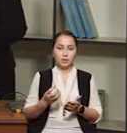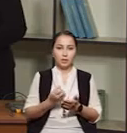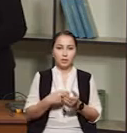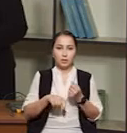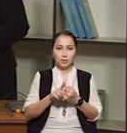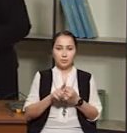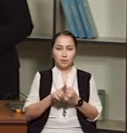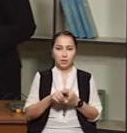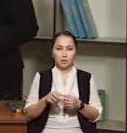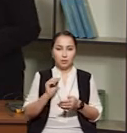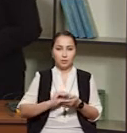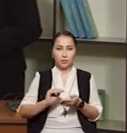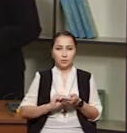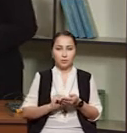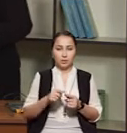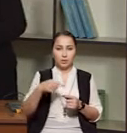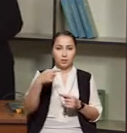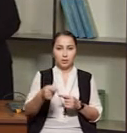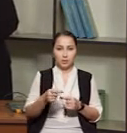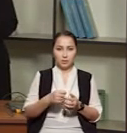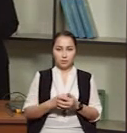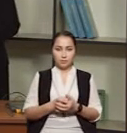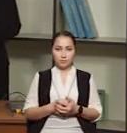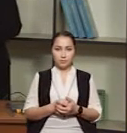chiqadi. Yozib oling. Keyingi